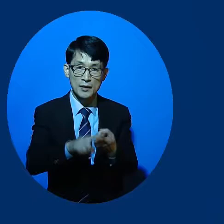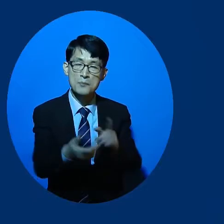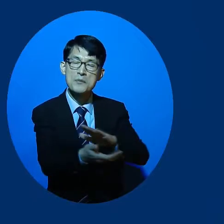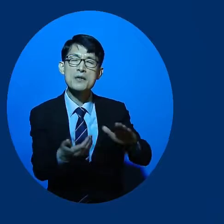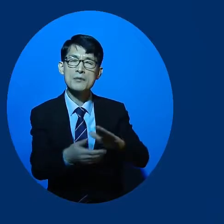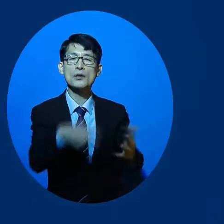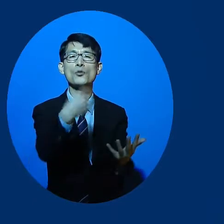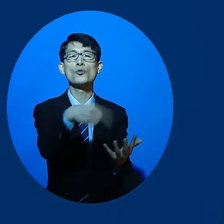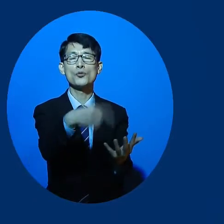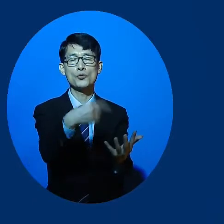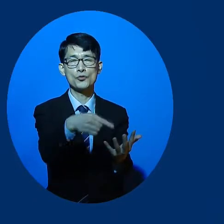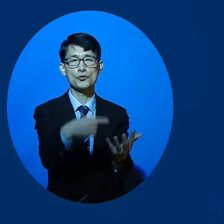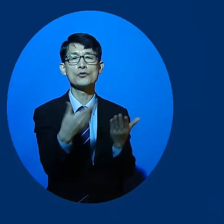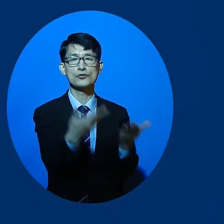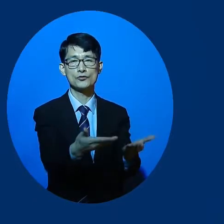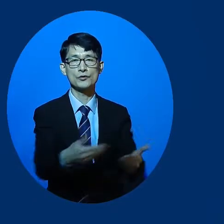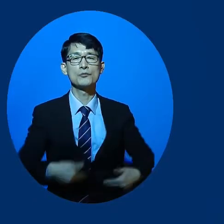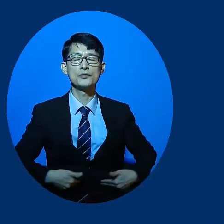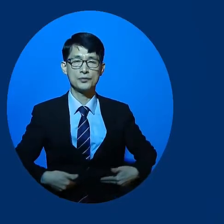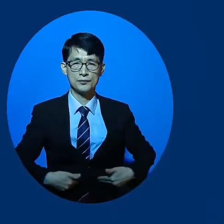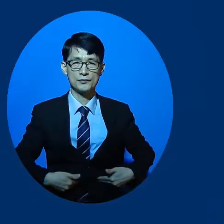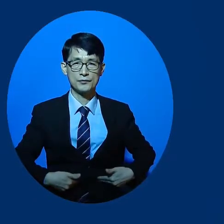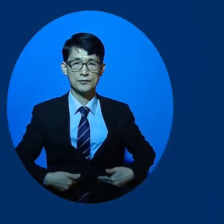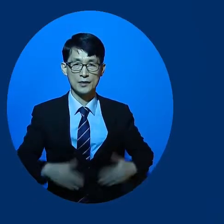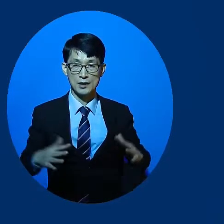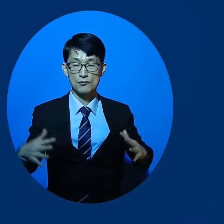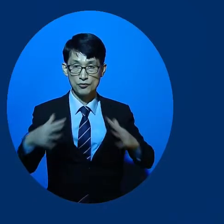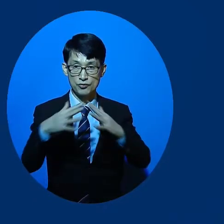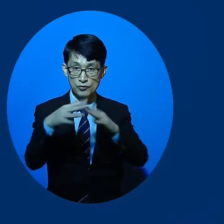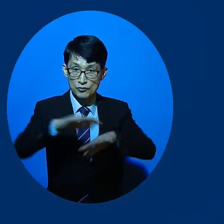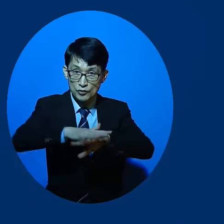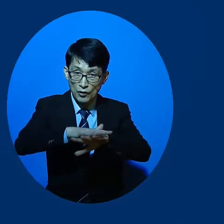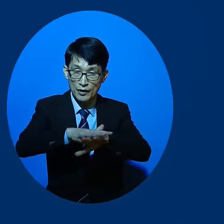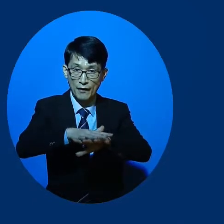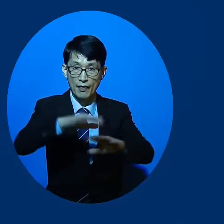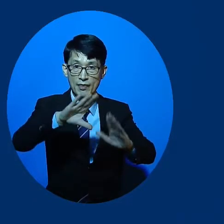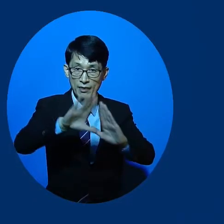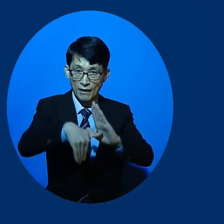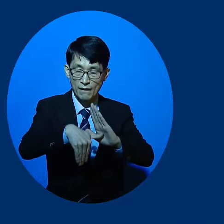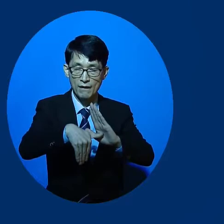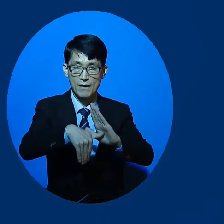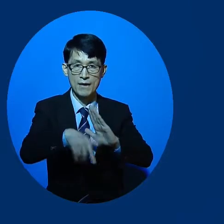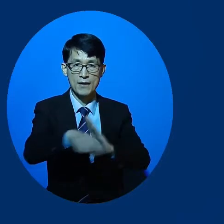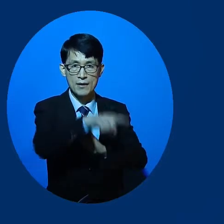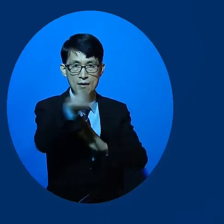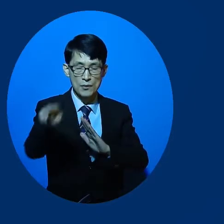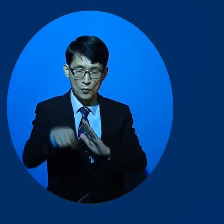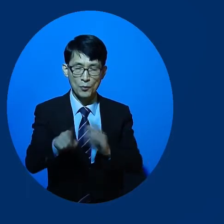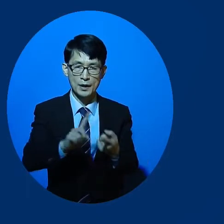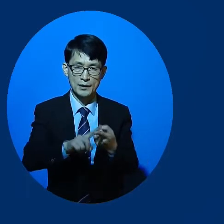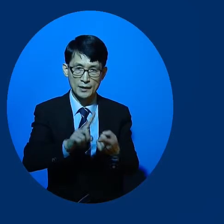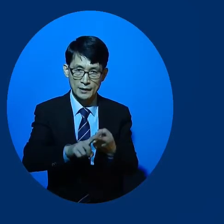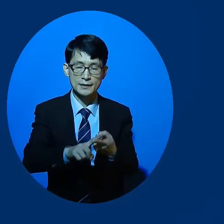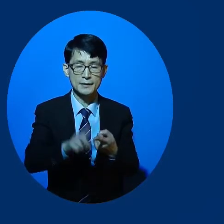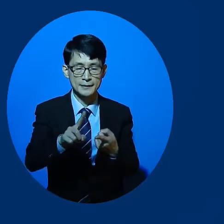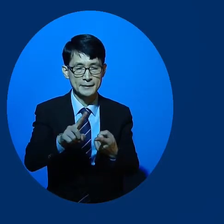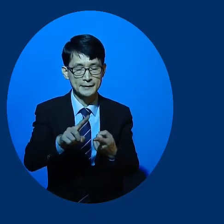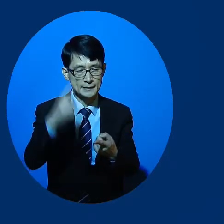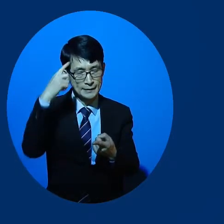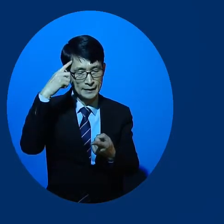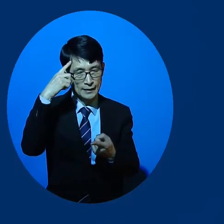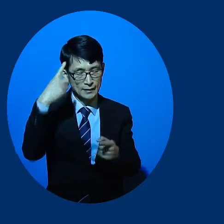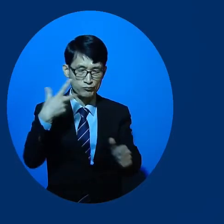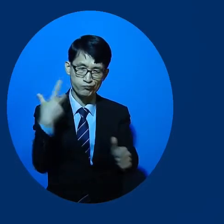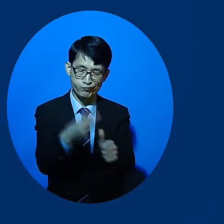건축물 구축 설계할 때는 이 보편적 설계의 인식을 좀 반드시 저는 해야 된다는 생각을